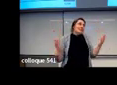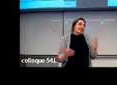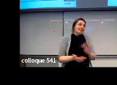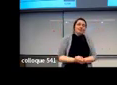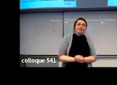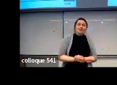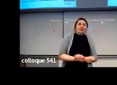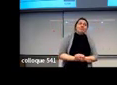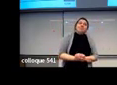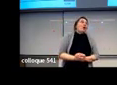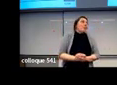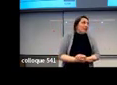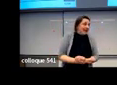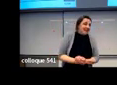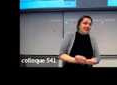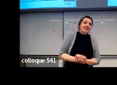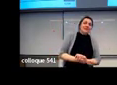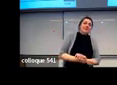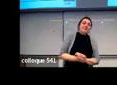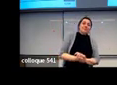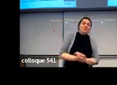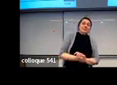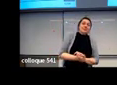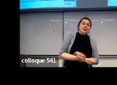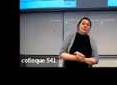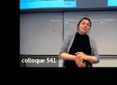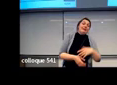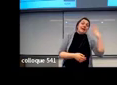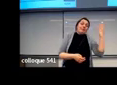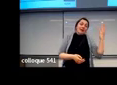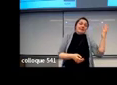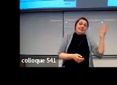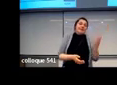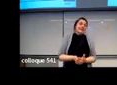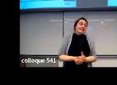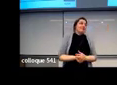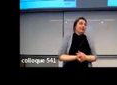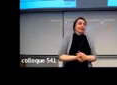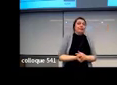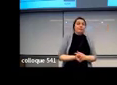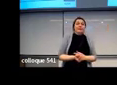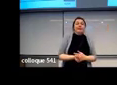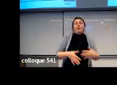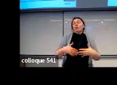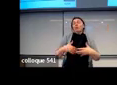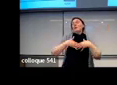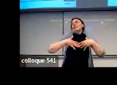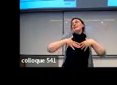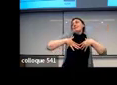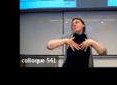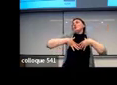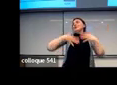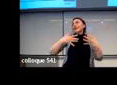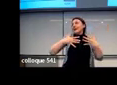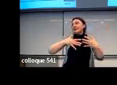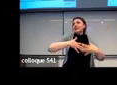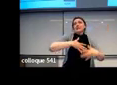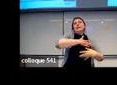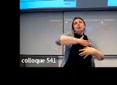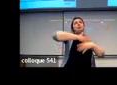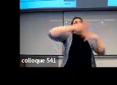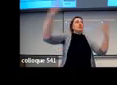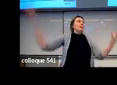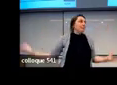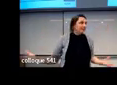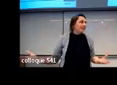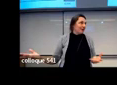des conversations normales. Puis, évidemment, les éditrices francophones, ben, on comprend qu'ils n'avaient pas le temps d'aller